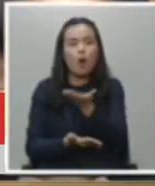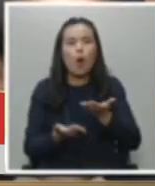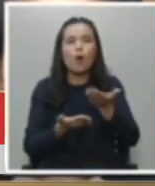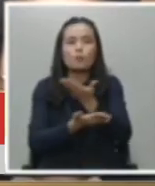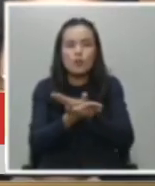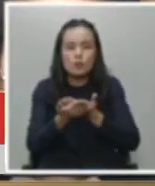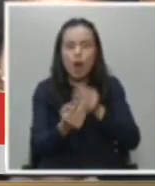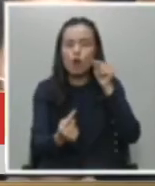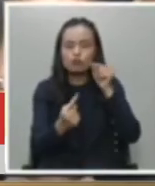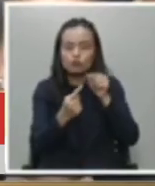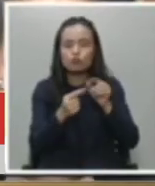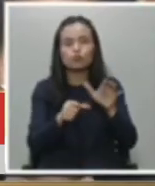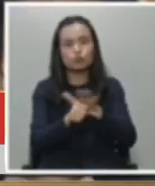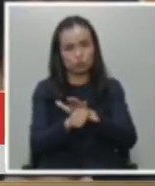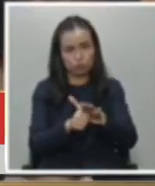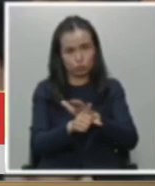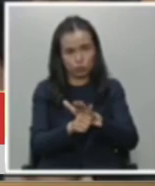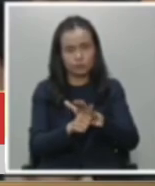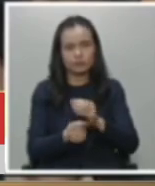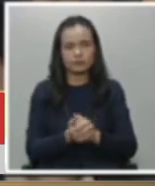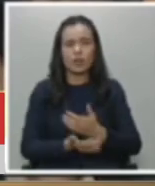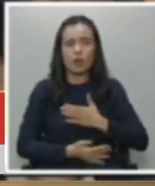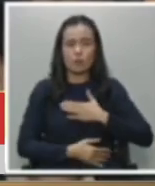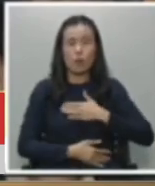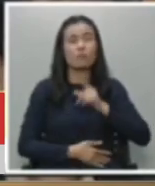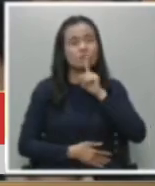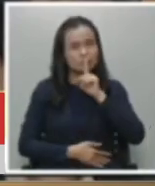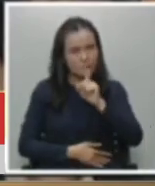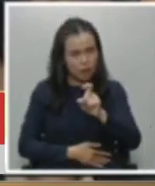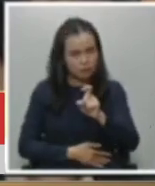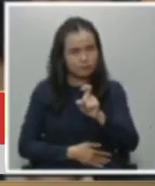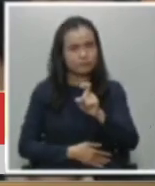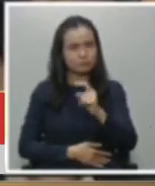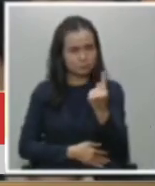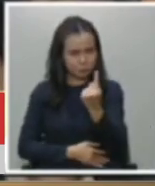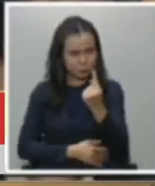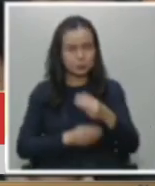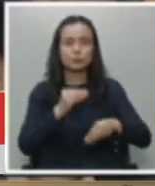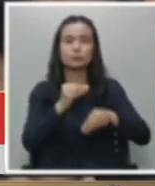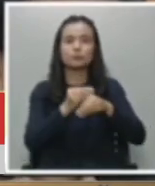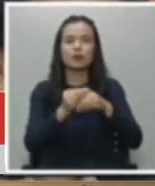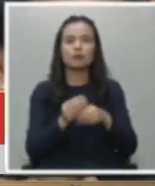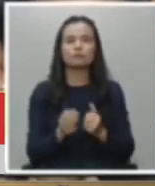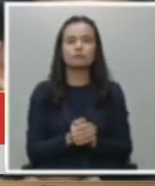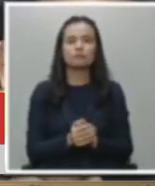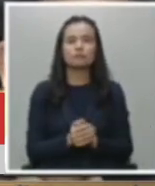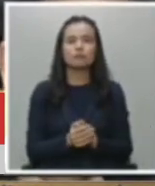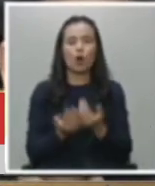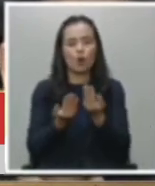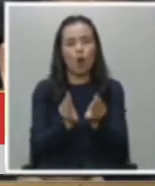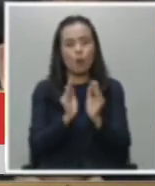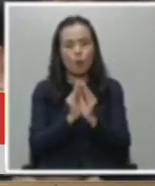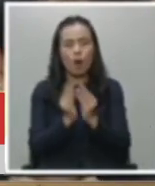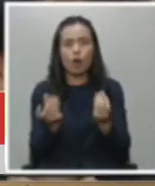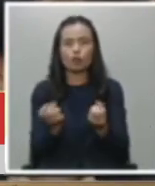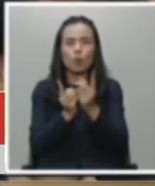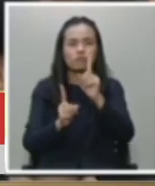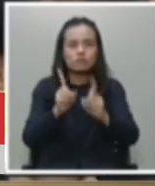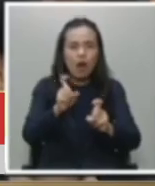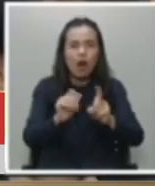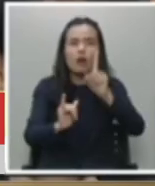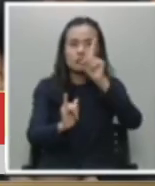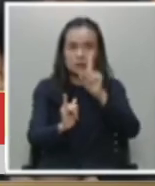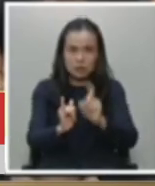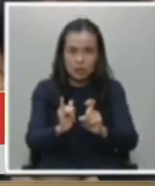ยความเหมาะสมและผมถามอีกคำถามหนึ่งนะครับผู้เสียหายเนี่ยบางรายเสียชีวิ